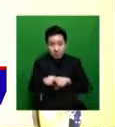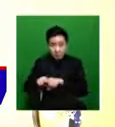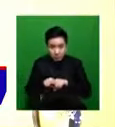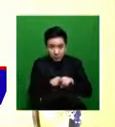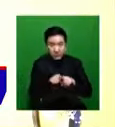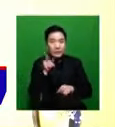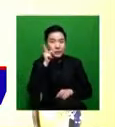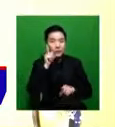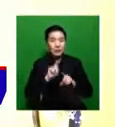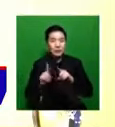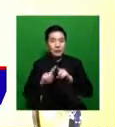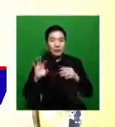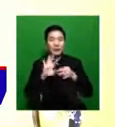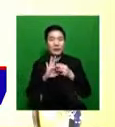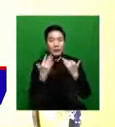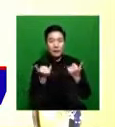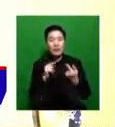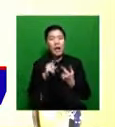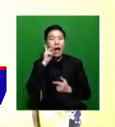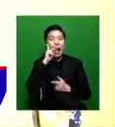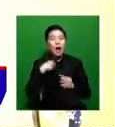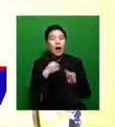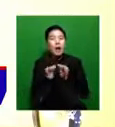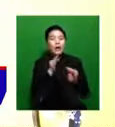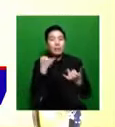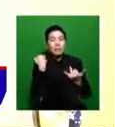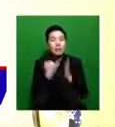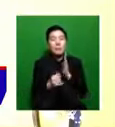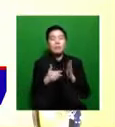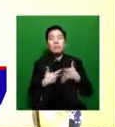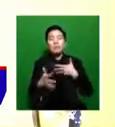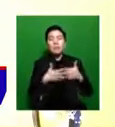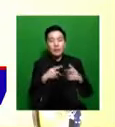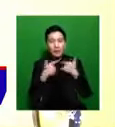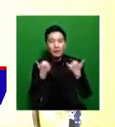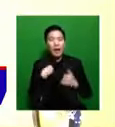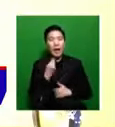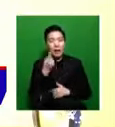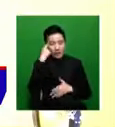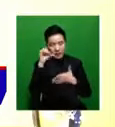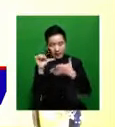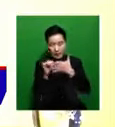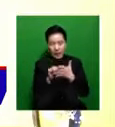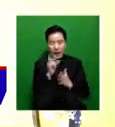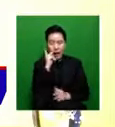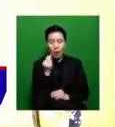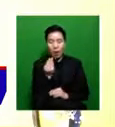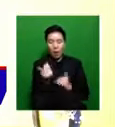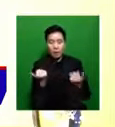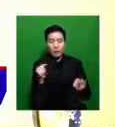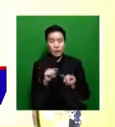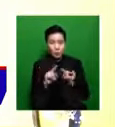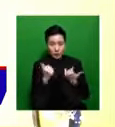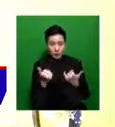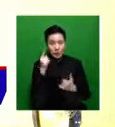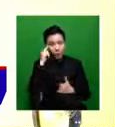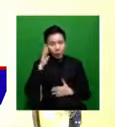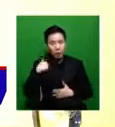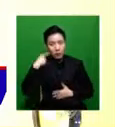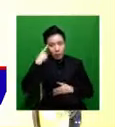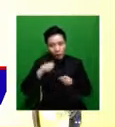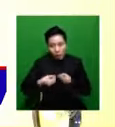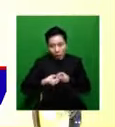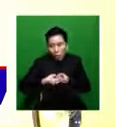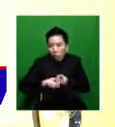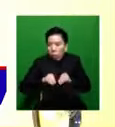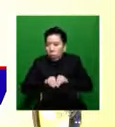พ์สื่อท่านไหนที่ได้ลงข่าวด้วยความเข้าใจผิดไปขอความกรุณาช่วยแก้ไขข่าวให้ด้วยนะคะเพราะว่ามีการแชร์กัน